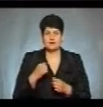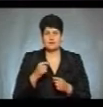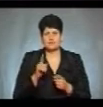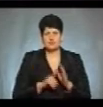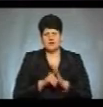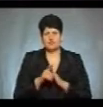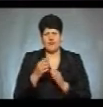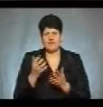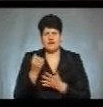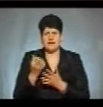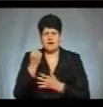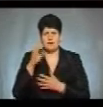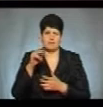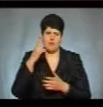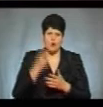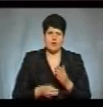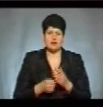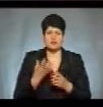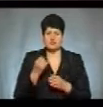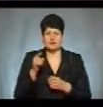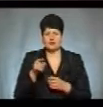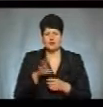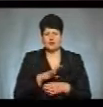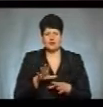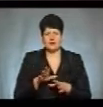вигравала, потім програла. Я була ще тоді не дуже...